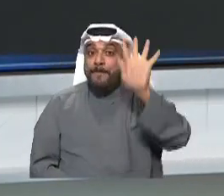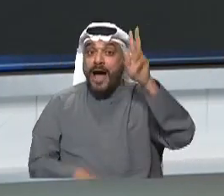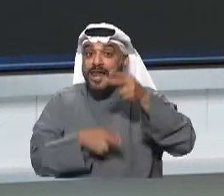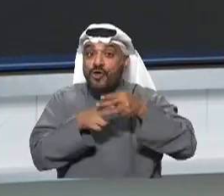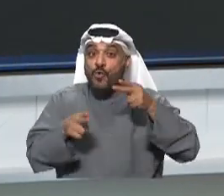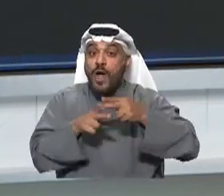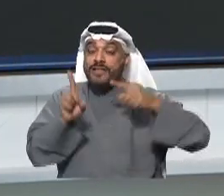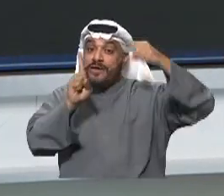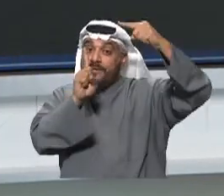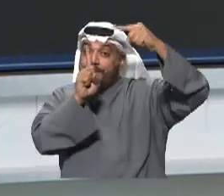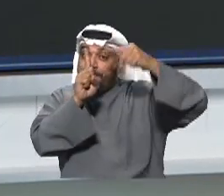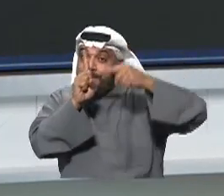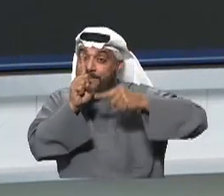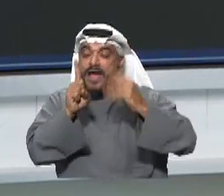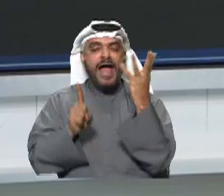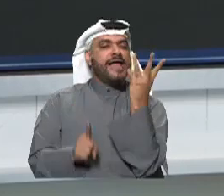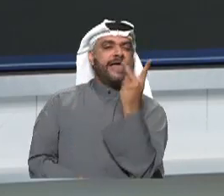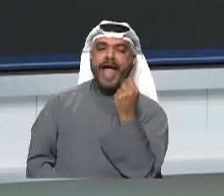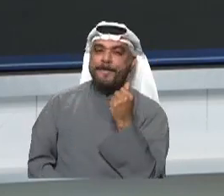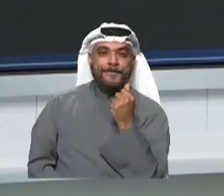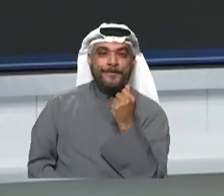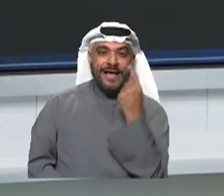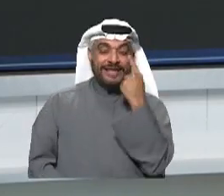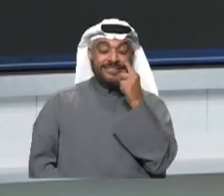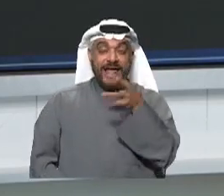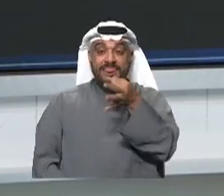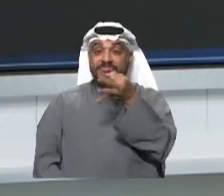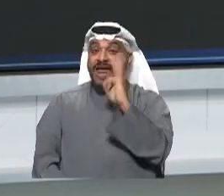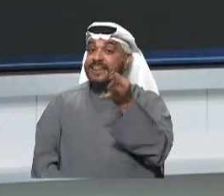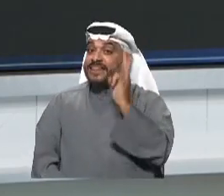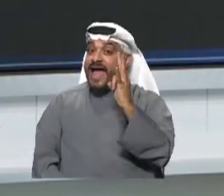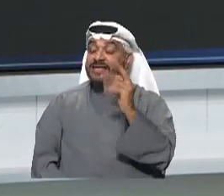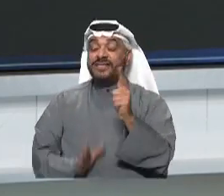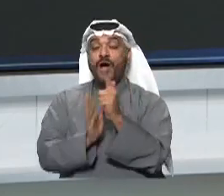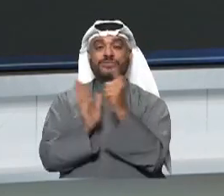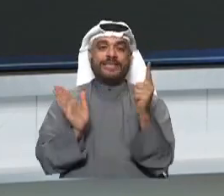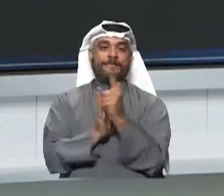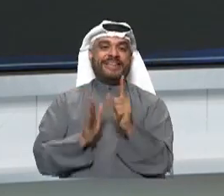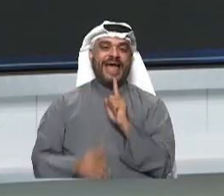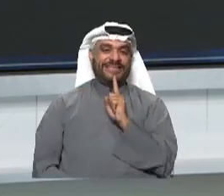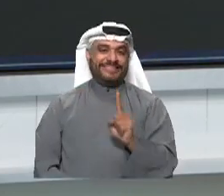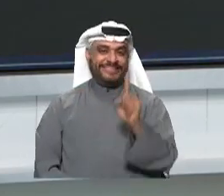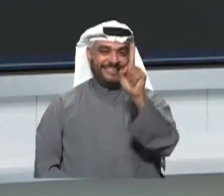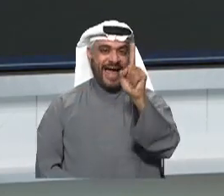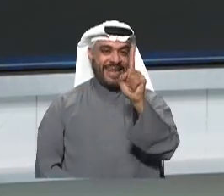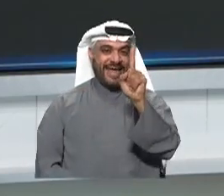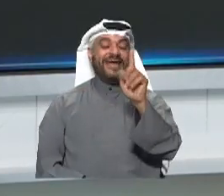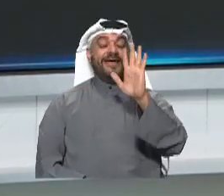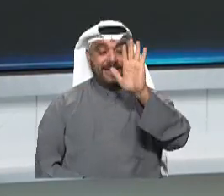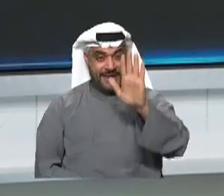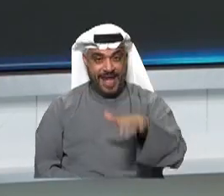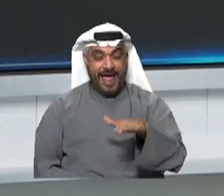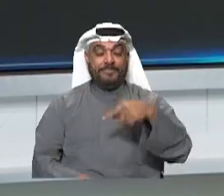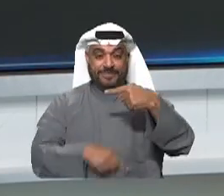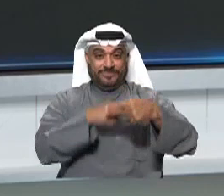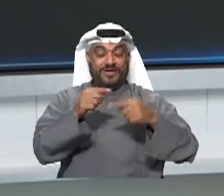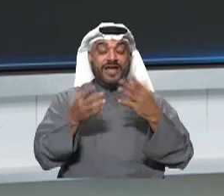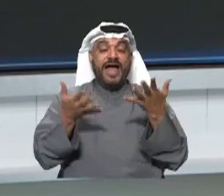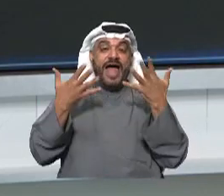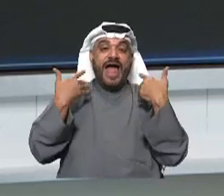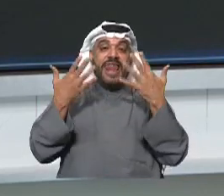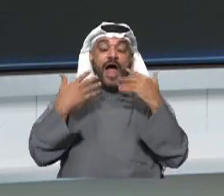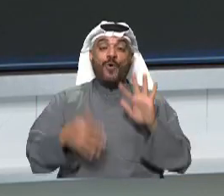قد تصل فيها درجات الحراره المسجله ما بين 13 الى 17 درجه مئويه وبفعل الاستمرار الهواء الشمالي الغربي